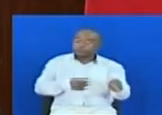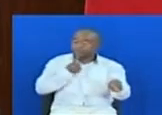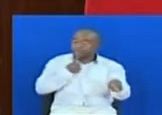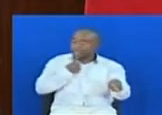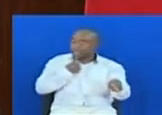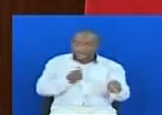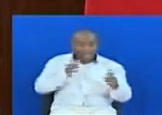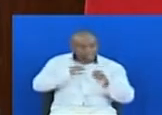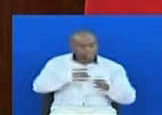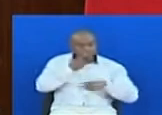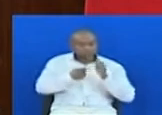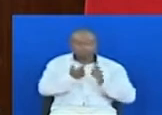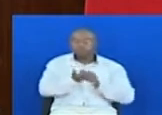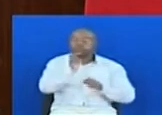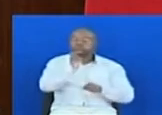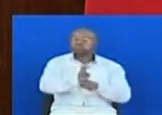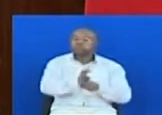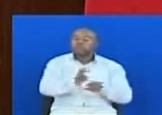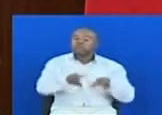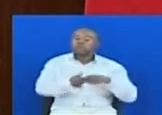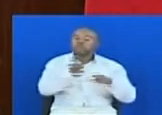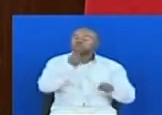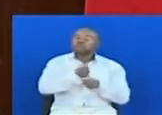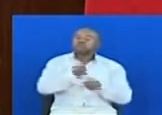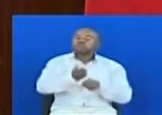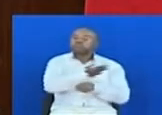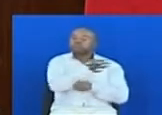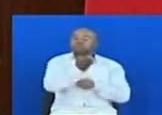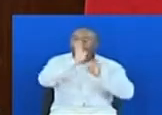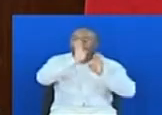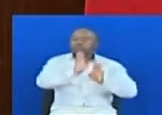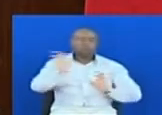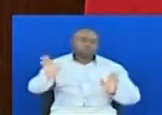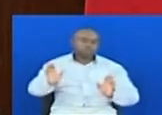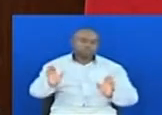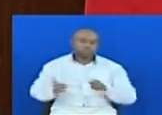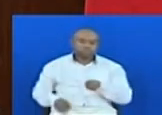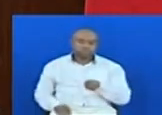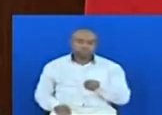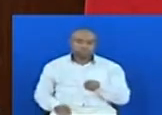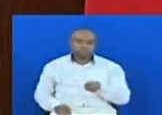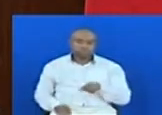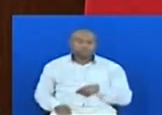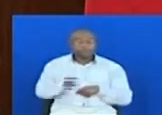tuendelee kujilinda lakini shughuli hizi zisisimame, ni kwamba